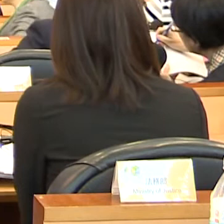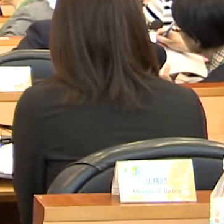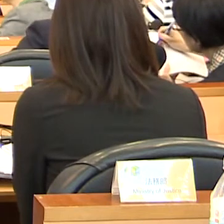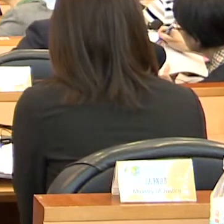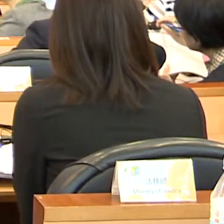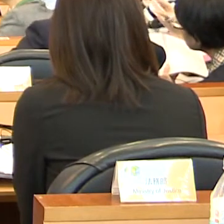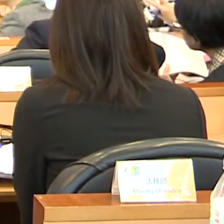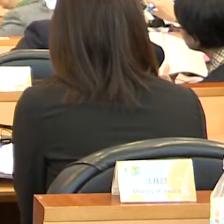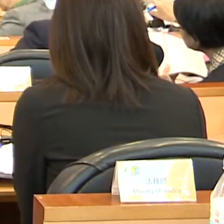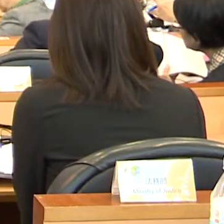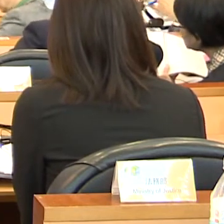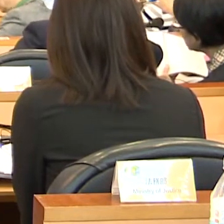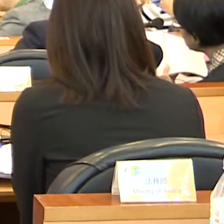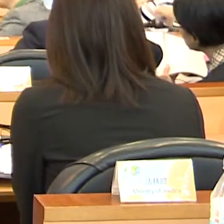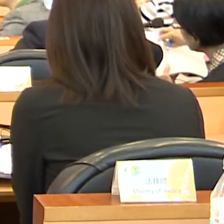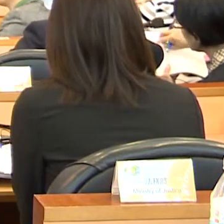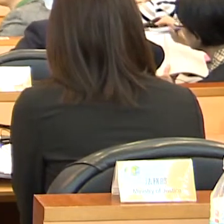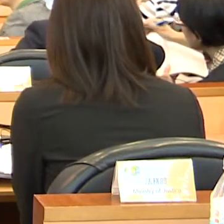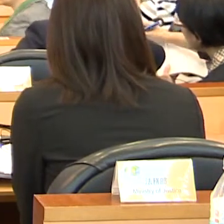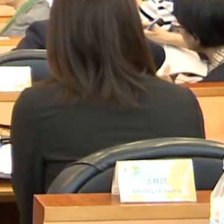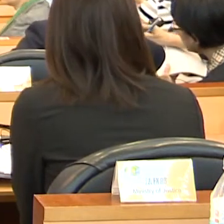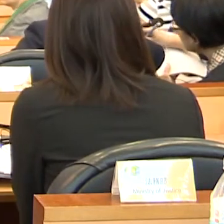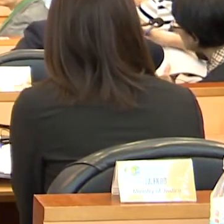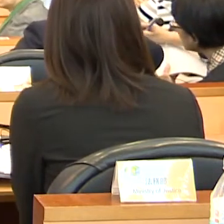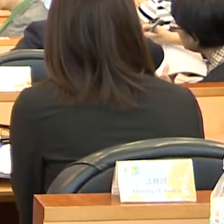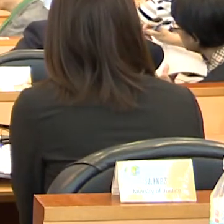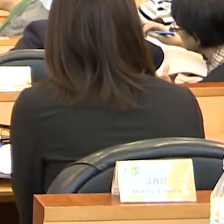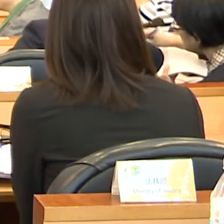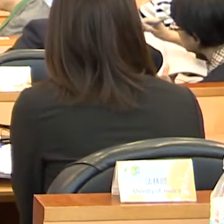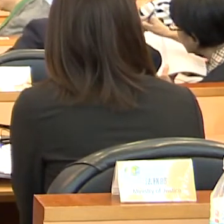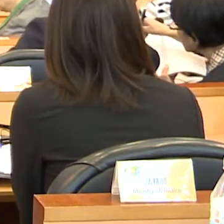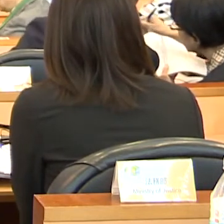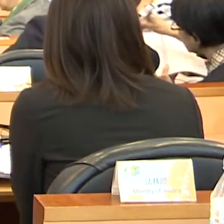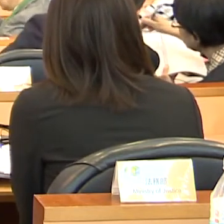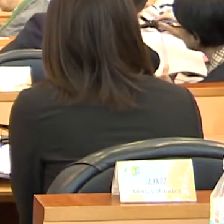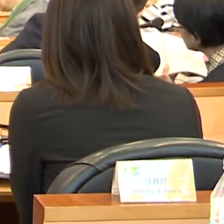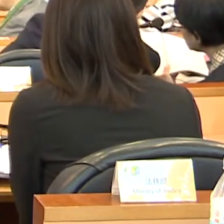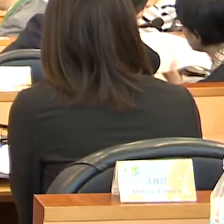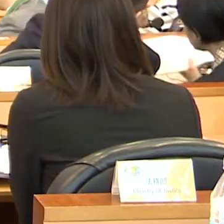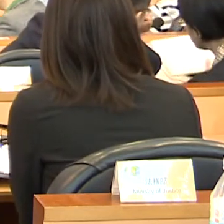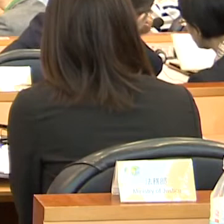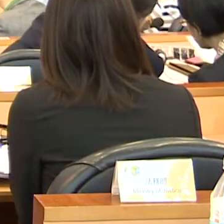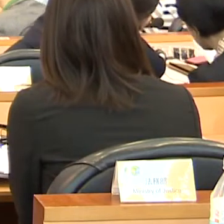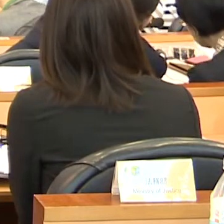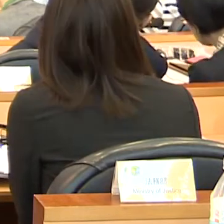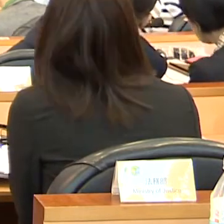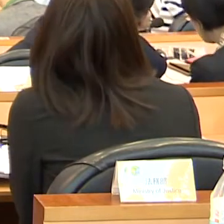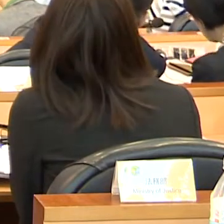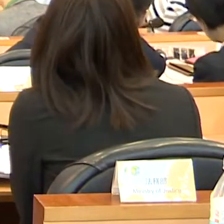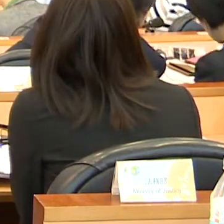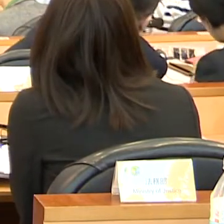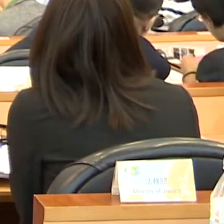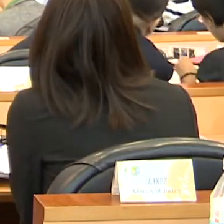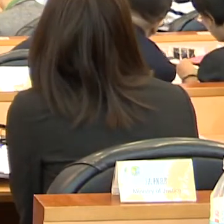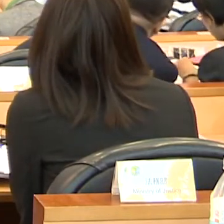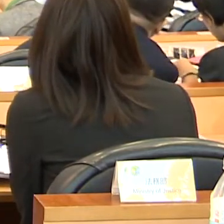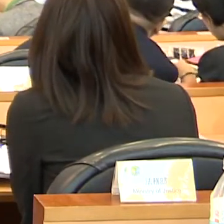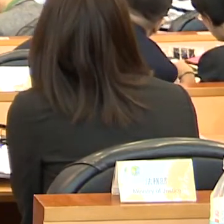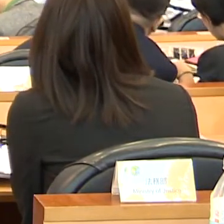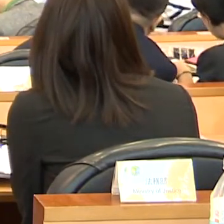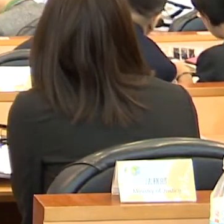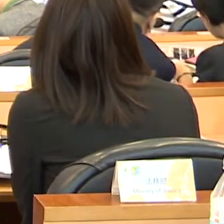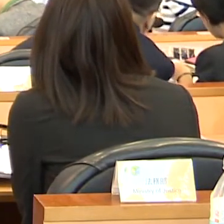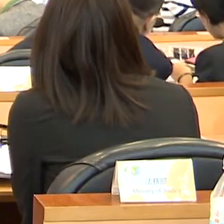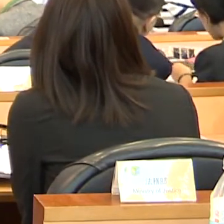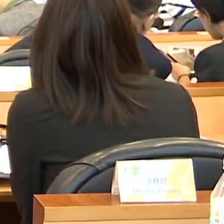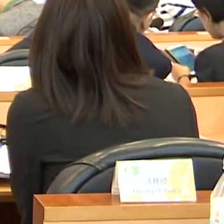最佳利益对收养的这个部分，哈，然后这个是不是待会社家属要来回答嘛，哈，